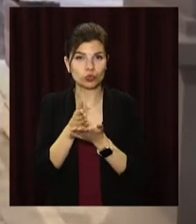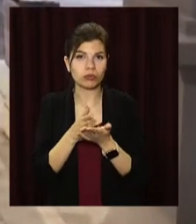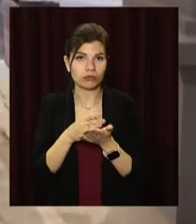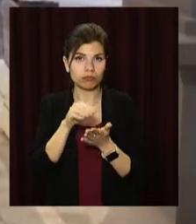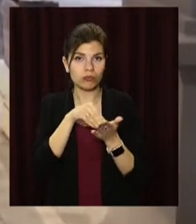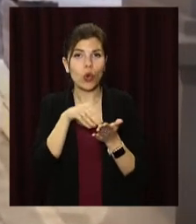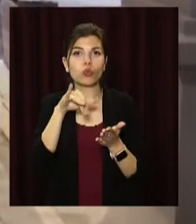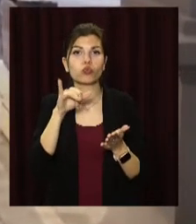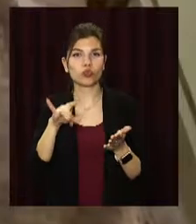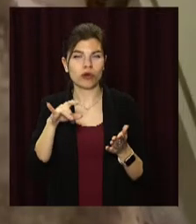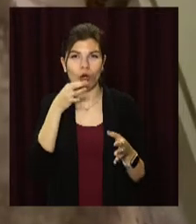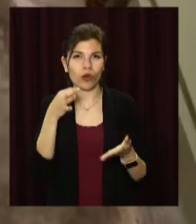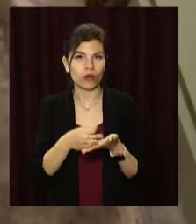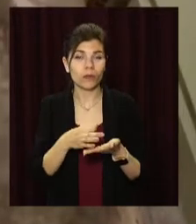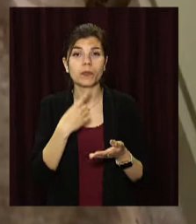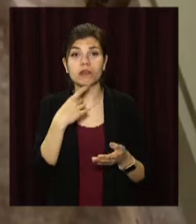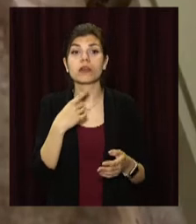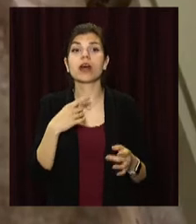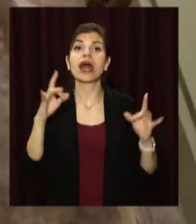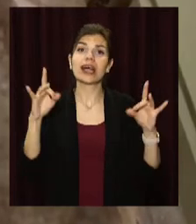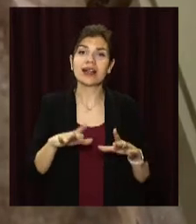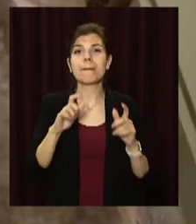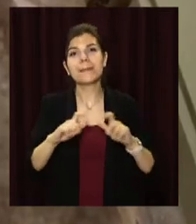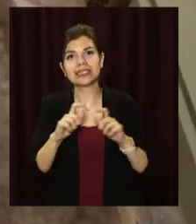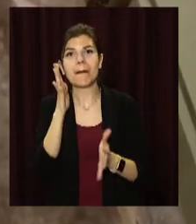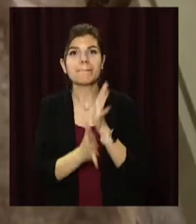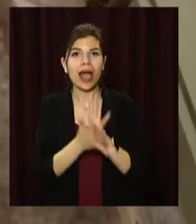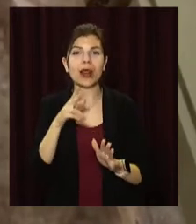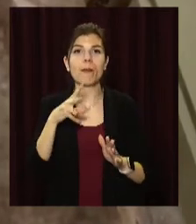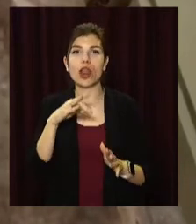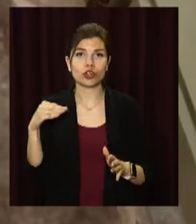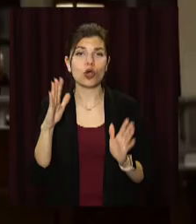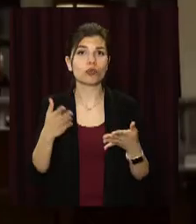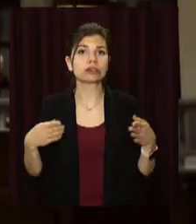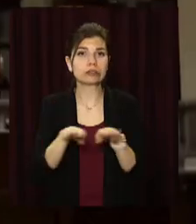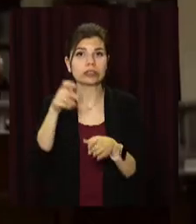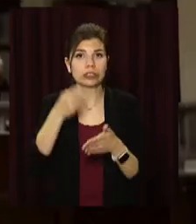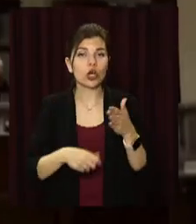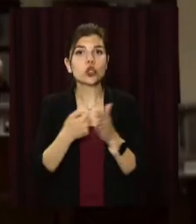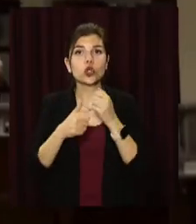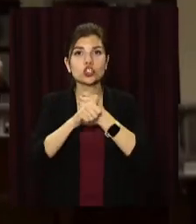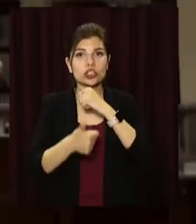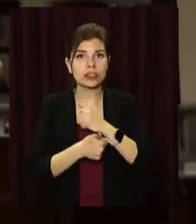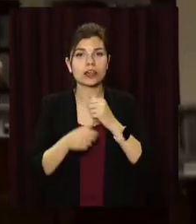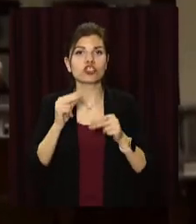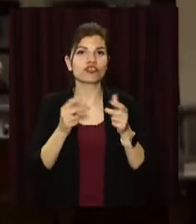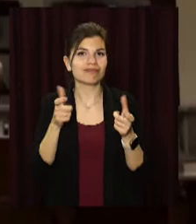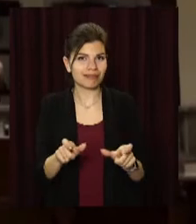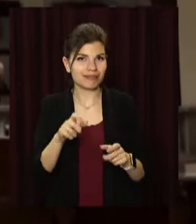українських туроператорів. Натомість ТРЦ, ресторани, магазини, парки та пляжі будуть зачинені до 16